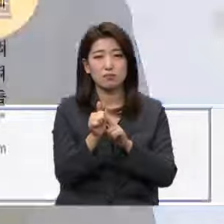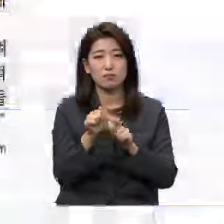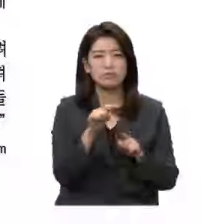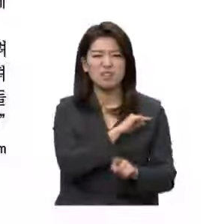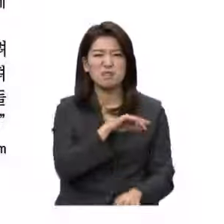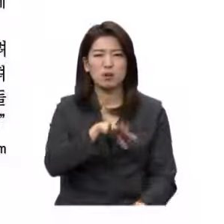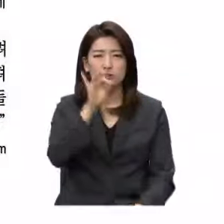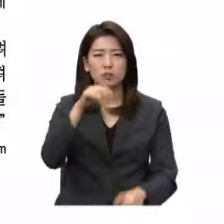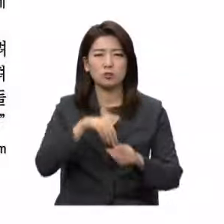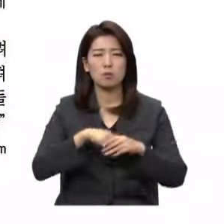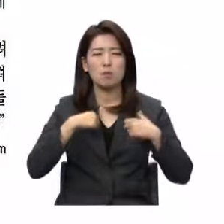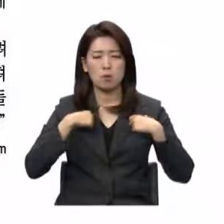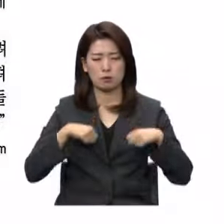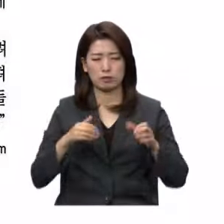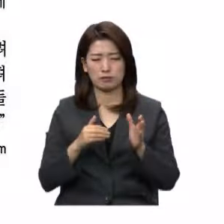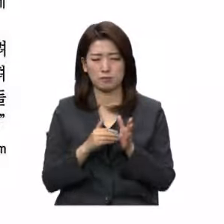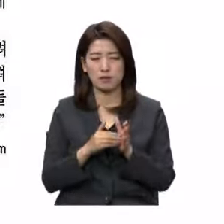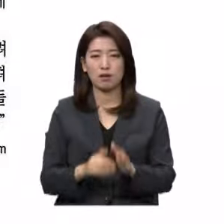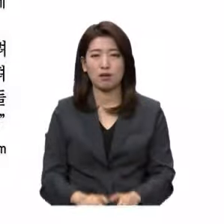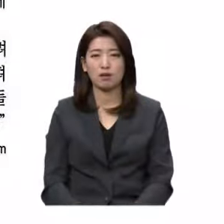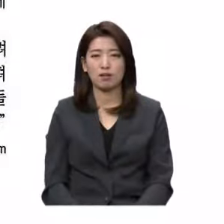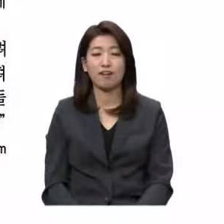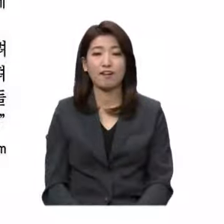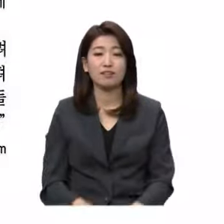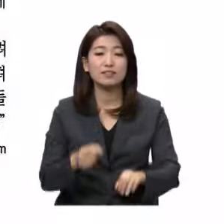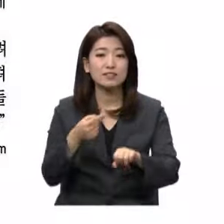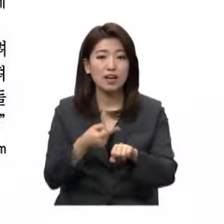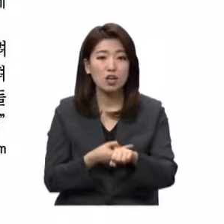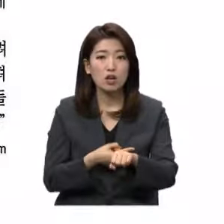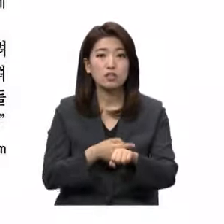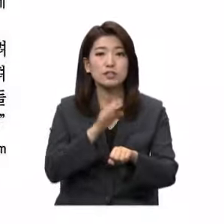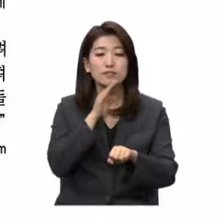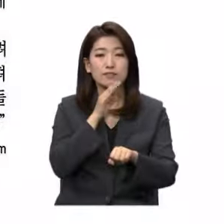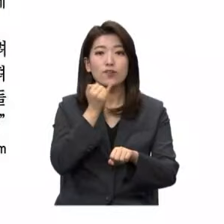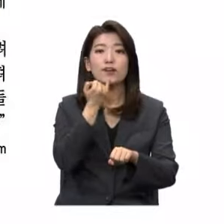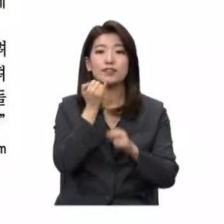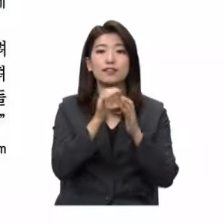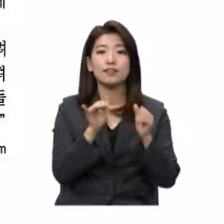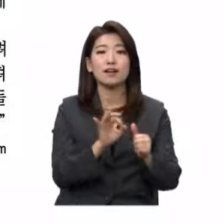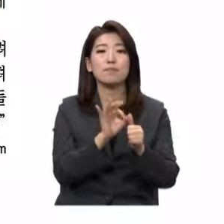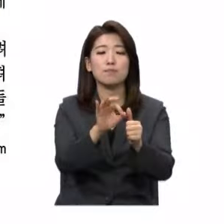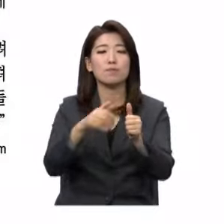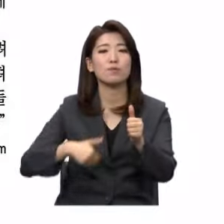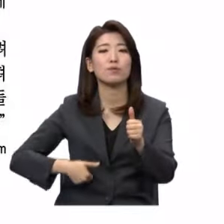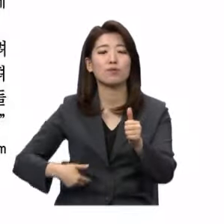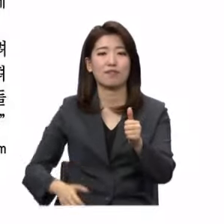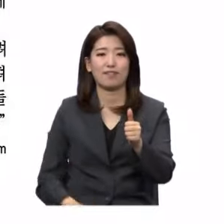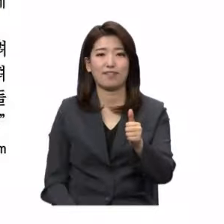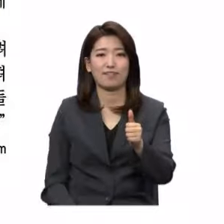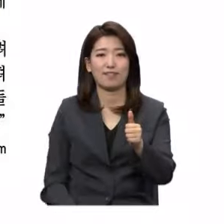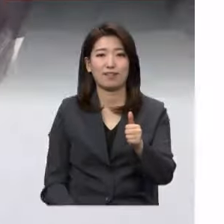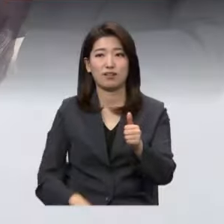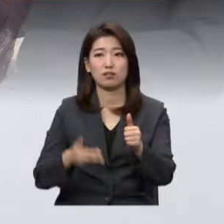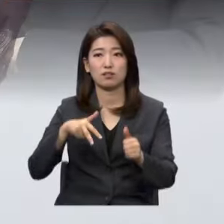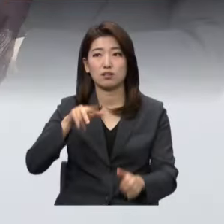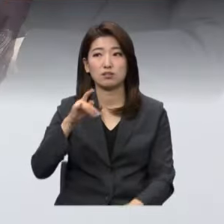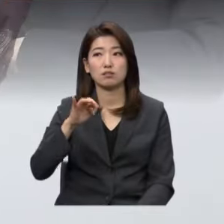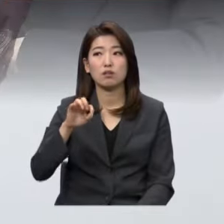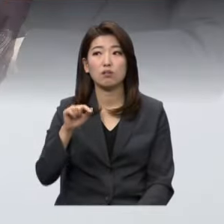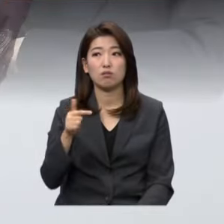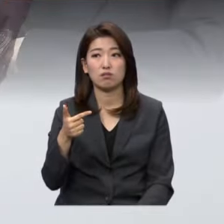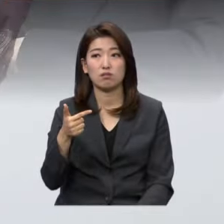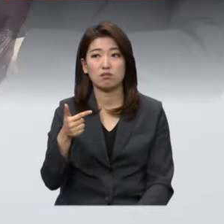했어요네 그러면 진짜 좋은 사람을 델다 놔야 되잖아요 누가 봐도 근데 장재원이 측근 평통이